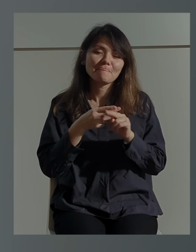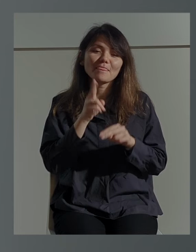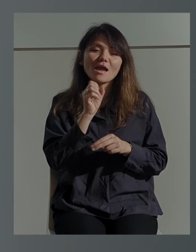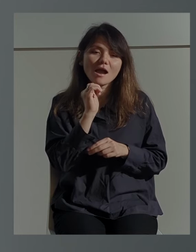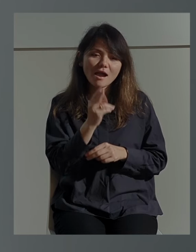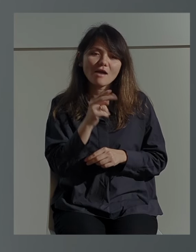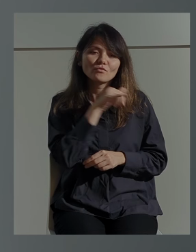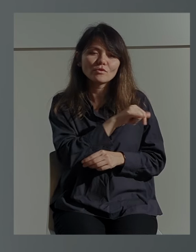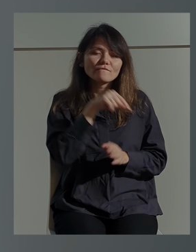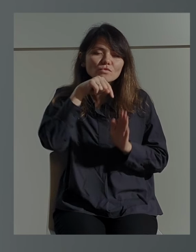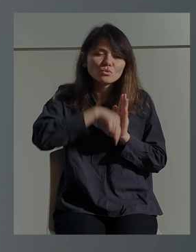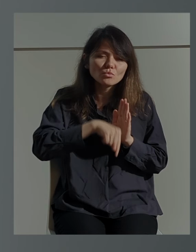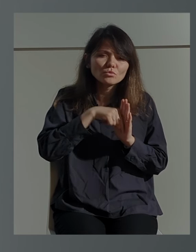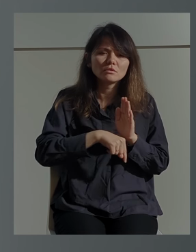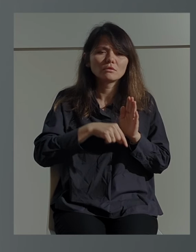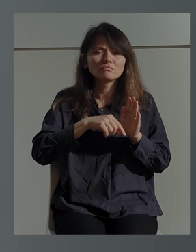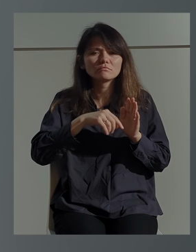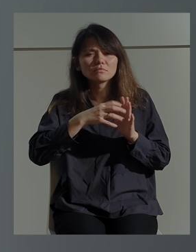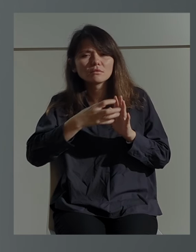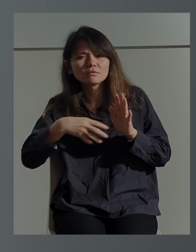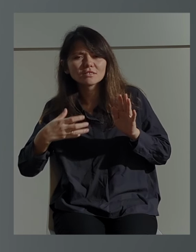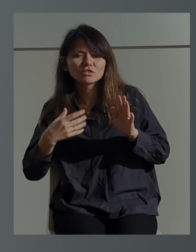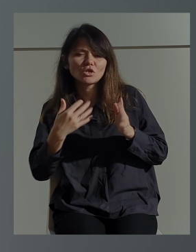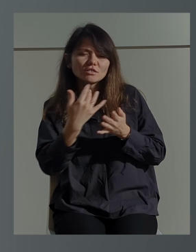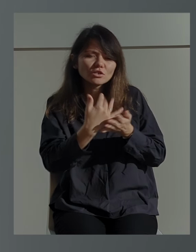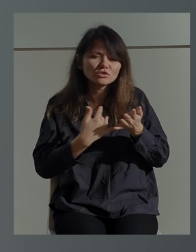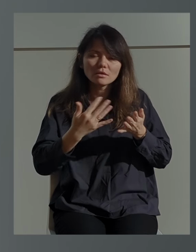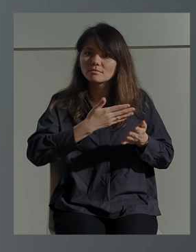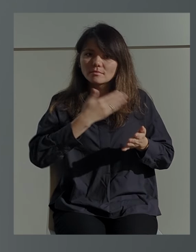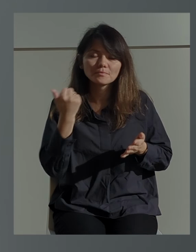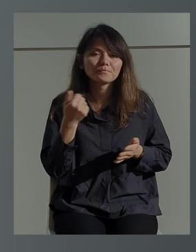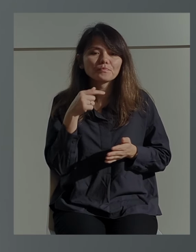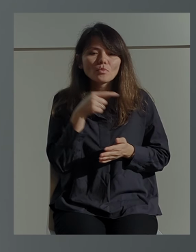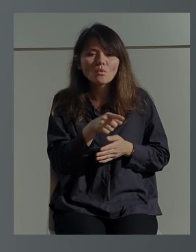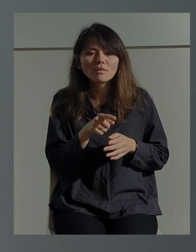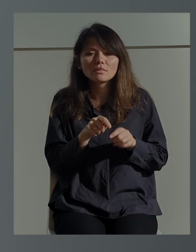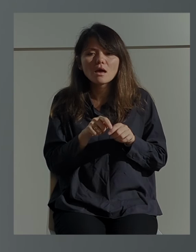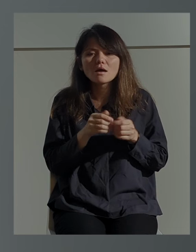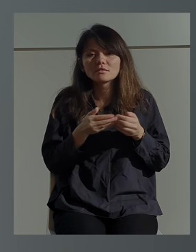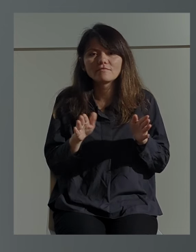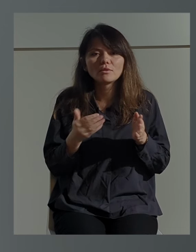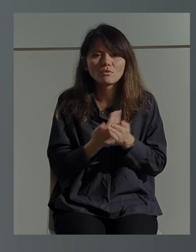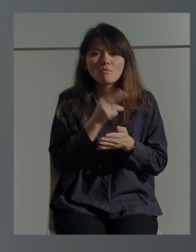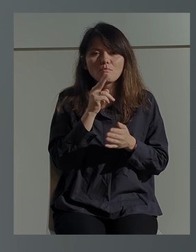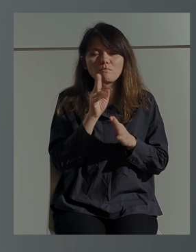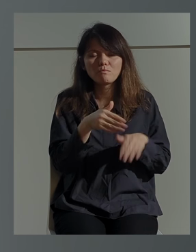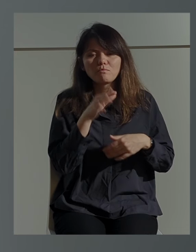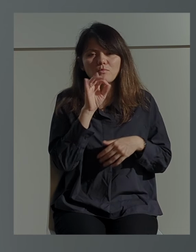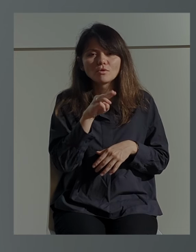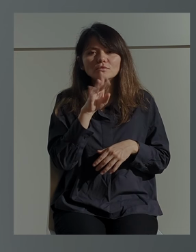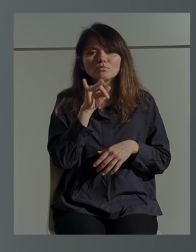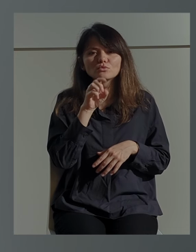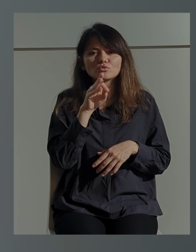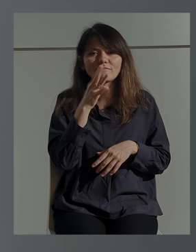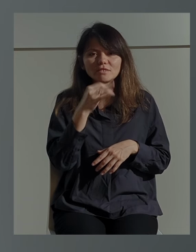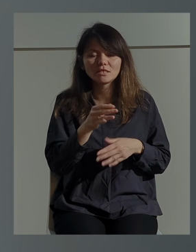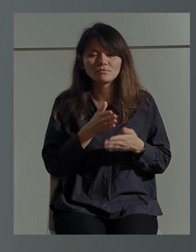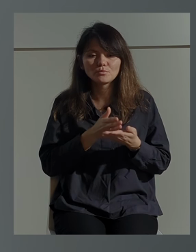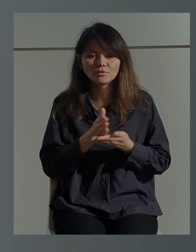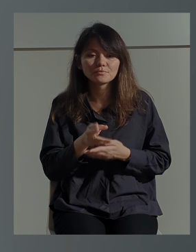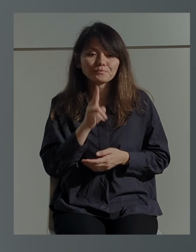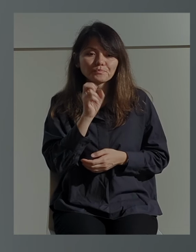содержания Да просто Нет он открывает новый посту совский путь а УК и у всех героев